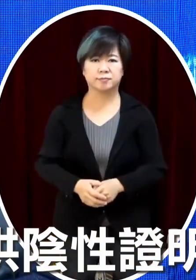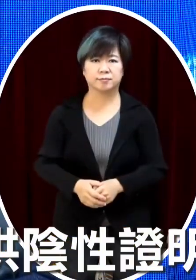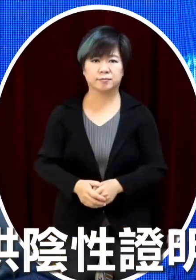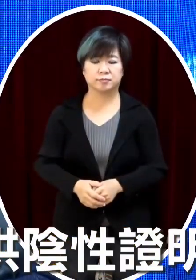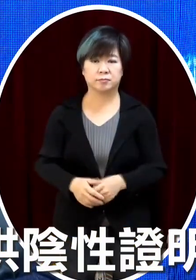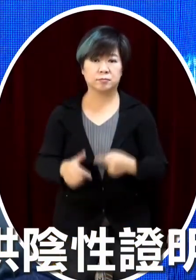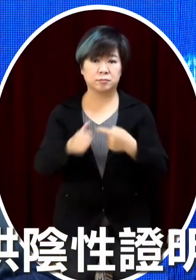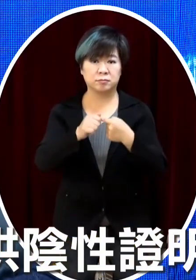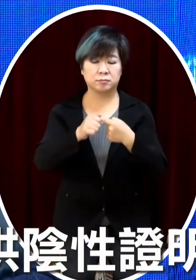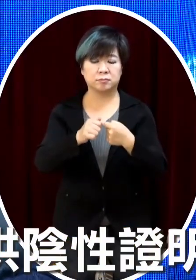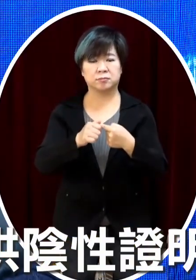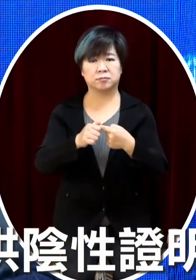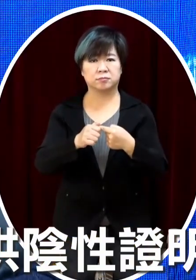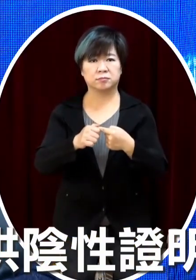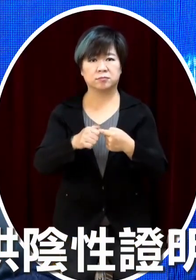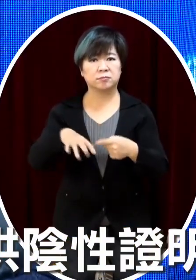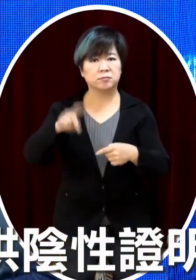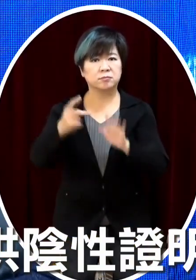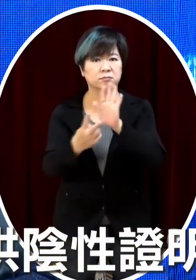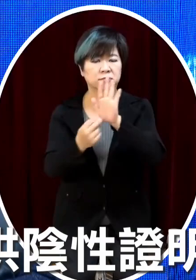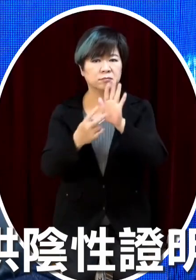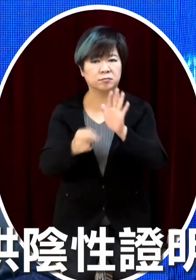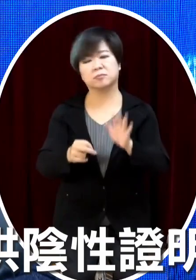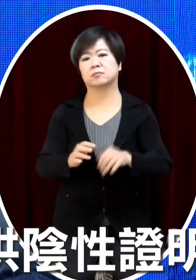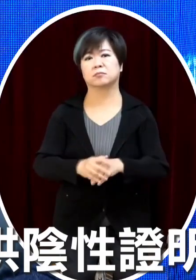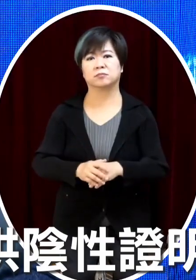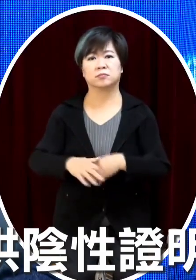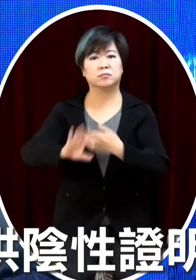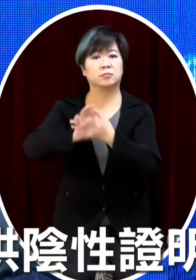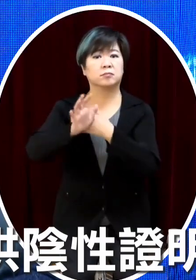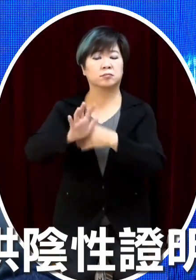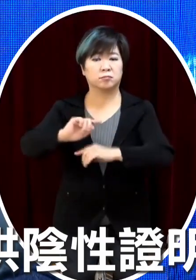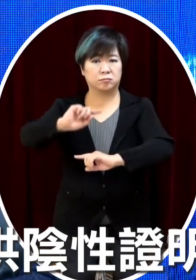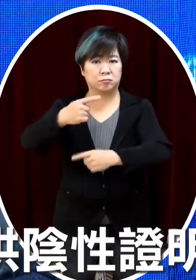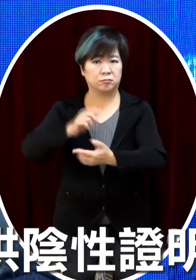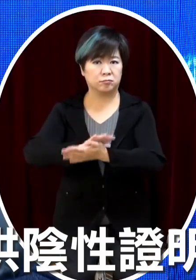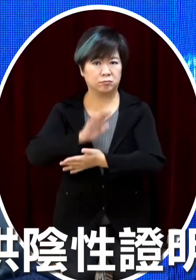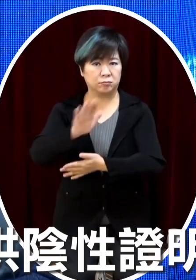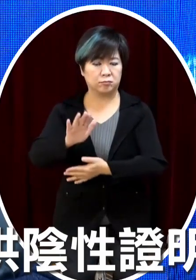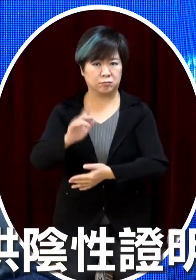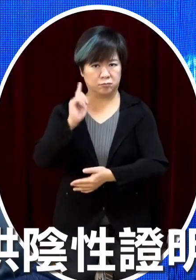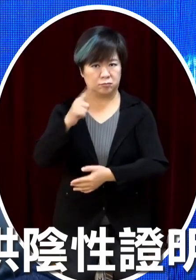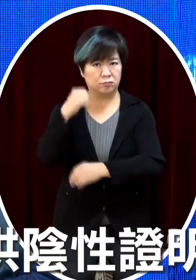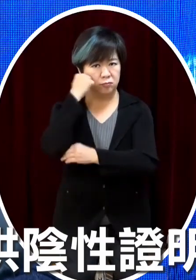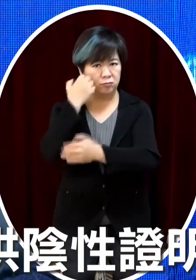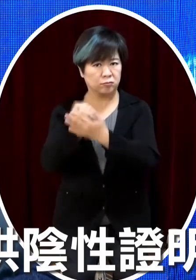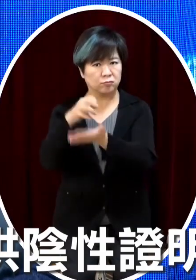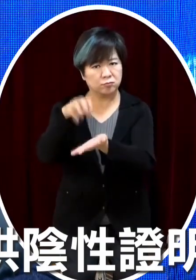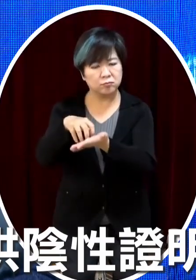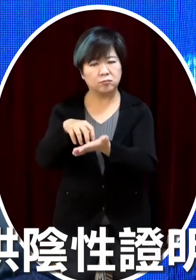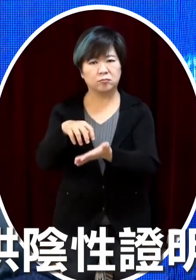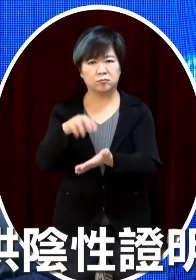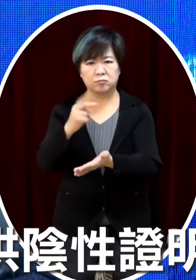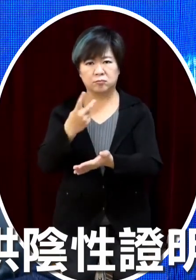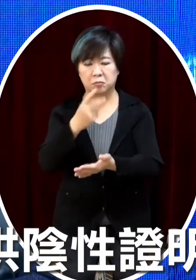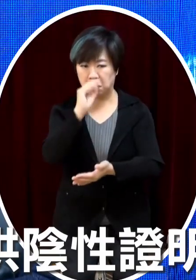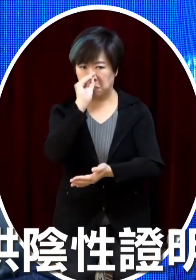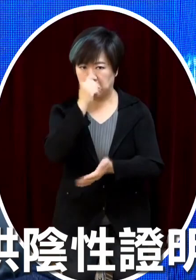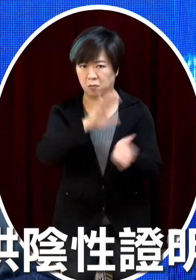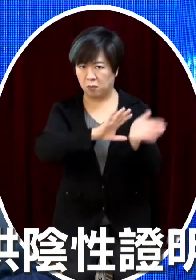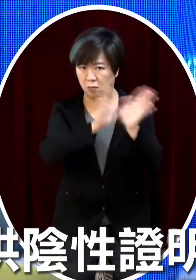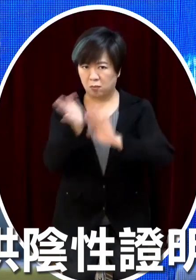那非本国籍的哈，从1月1号起，哈，除了有居留证跟下面一些特殊的情